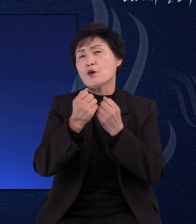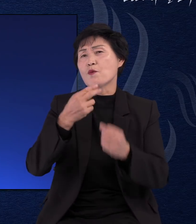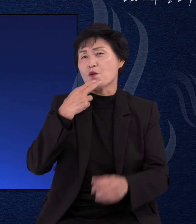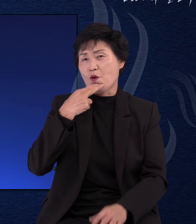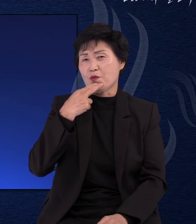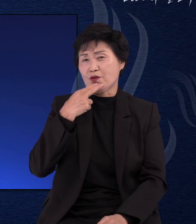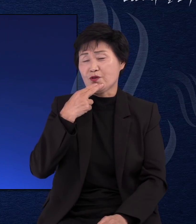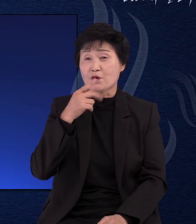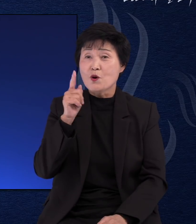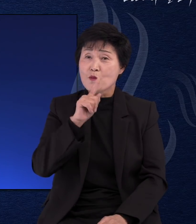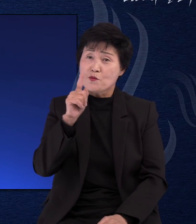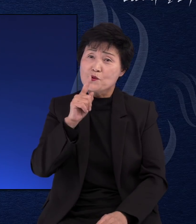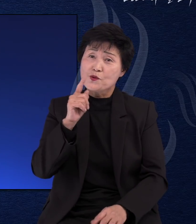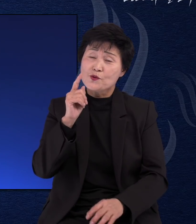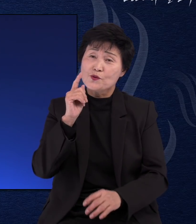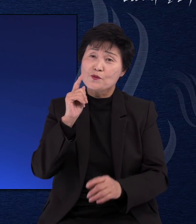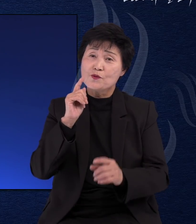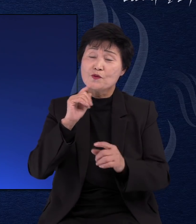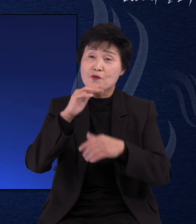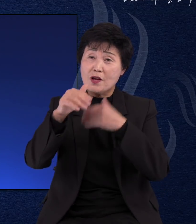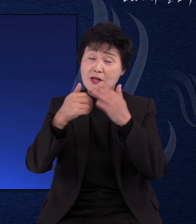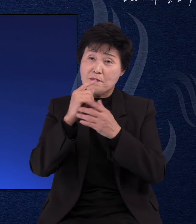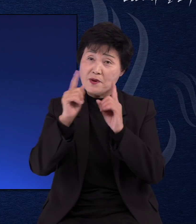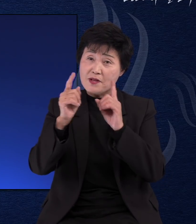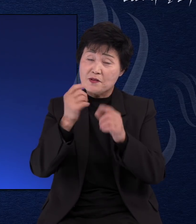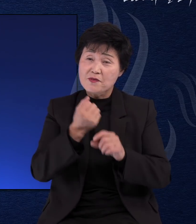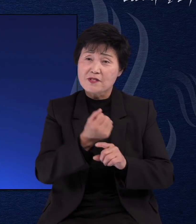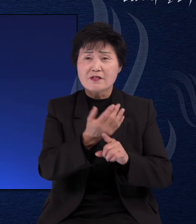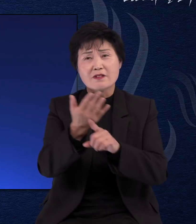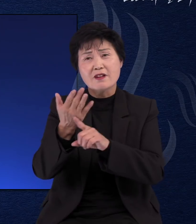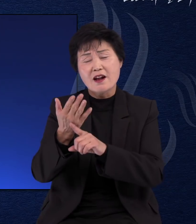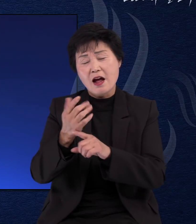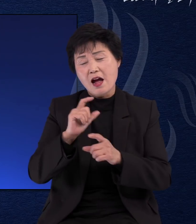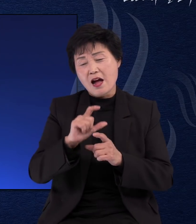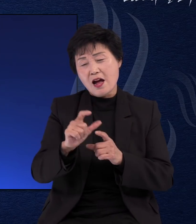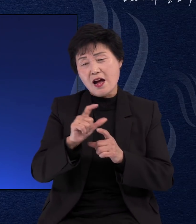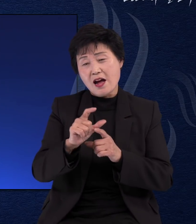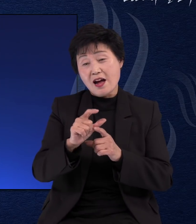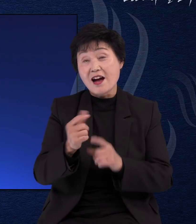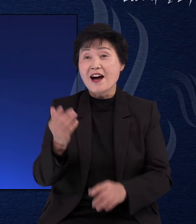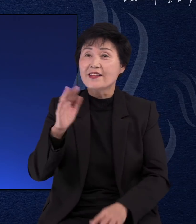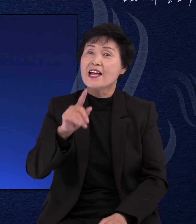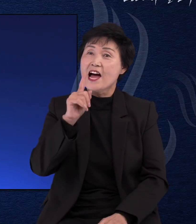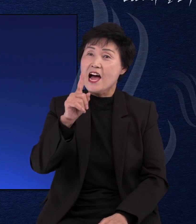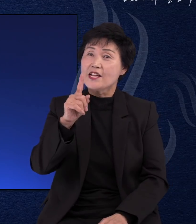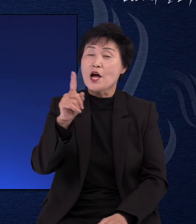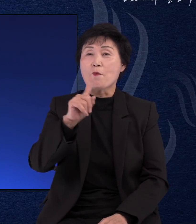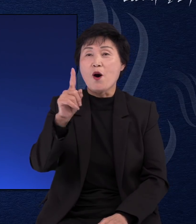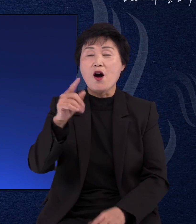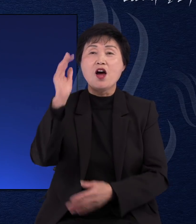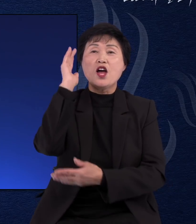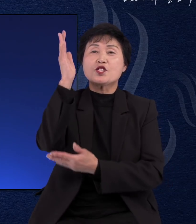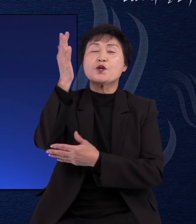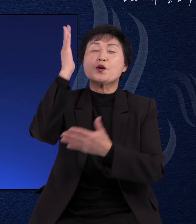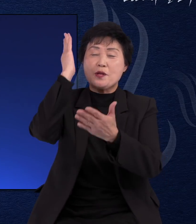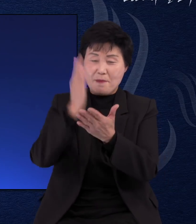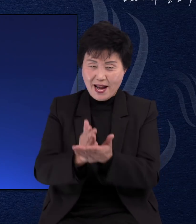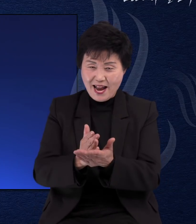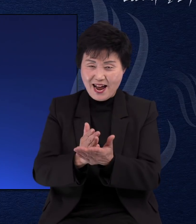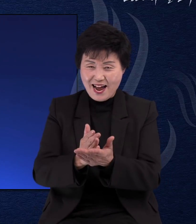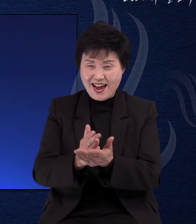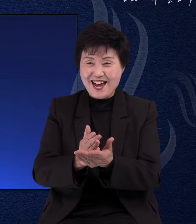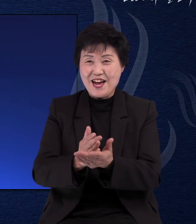무슨 말씀을 전해야 할지를 참 난감하기도 하고, 근데 한 가지 지침을 주셨는데 설교를 하지 말라고 하셔가지고,